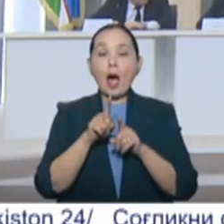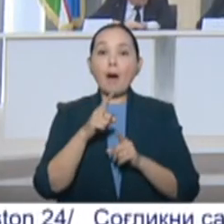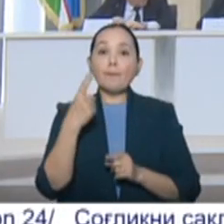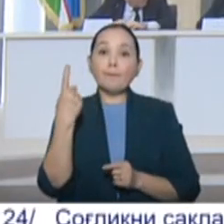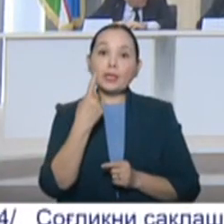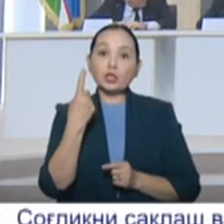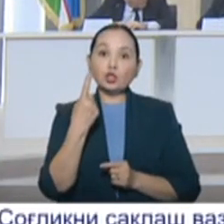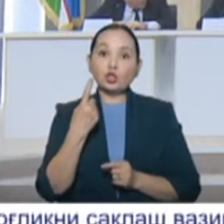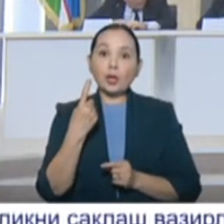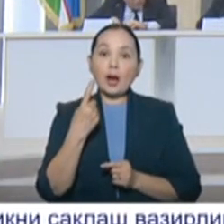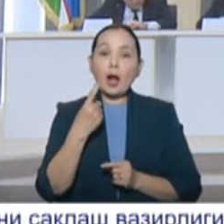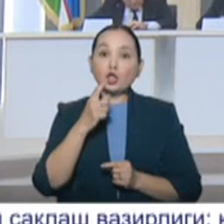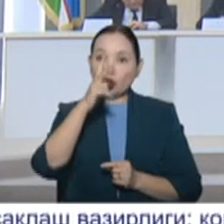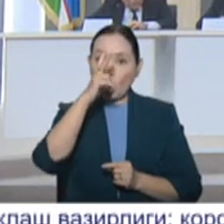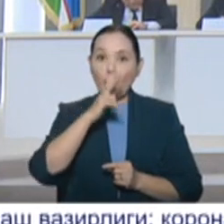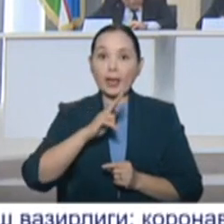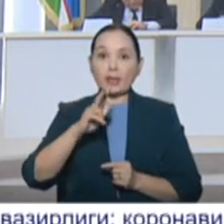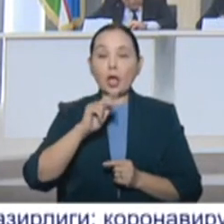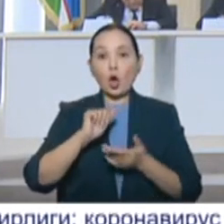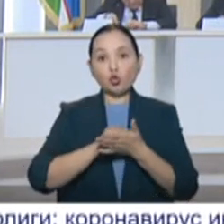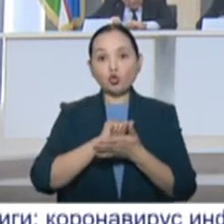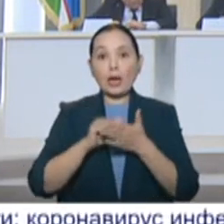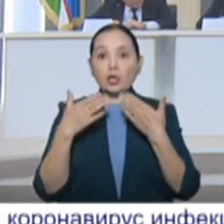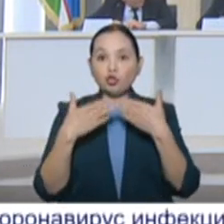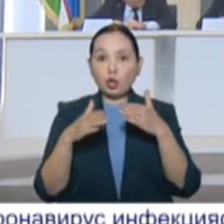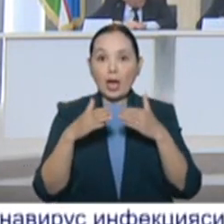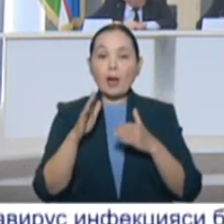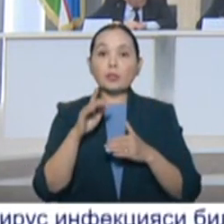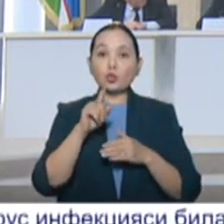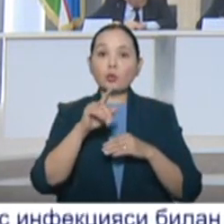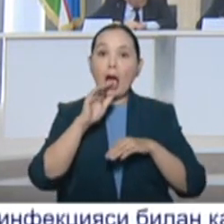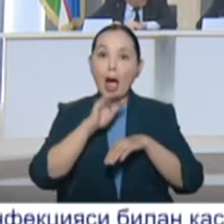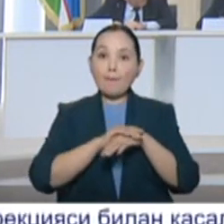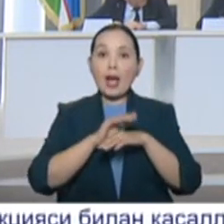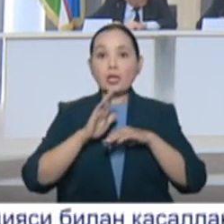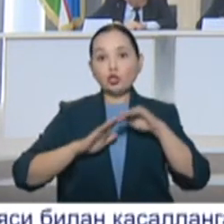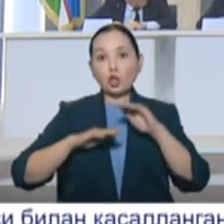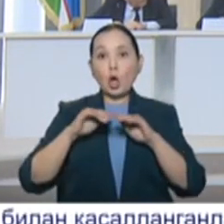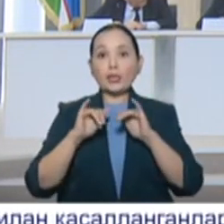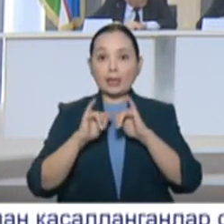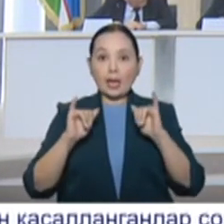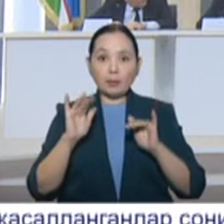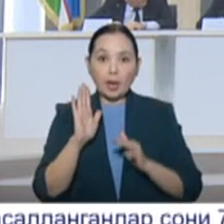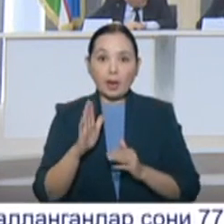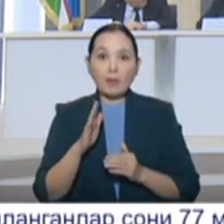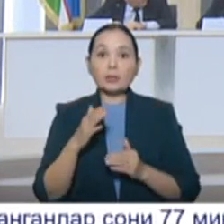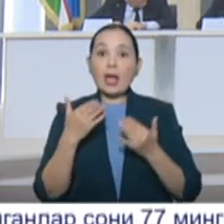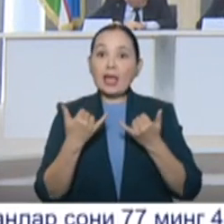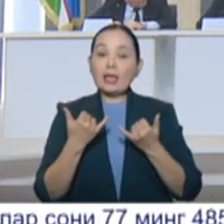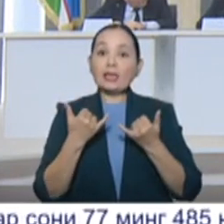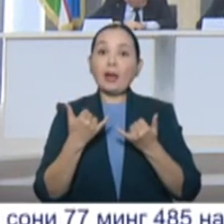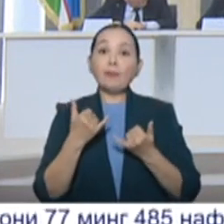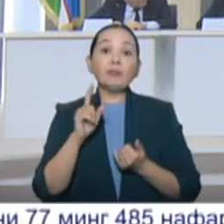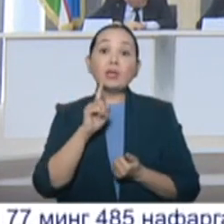1 choragida hujjat sifatida chiqaramiz va uni amaliy jihatdan tatbiq qilamiz. Endi islohot